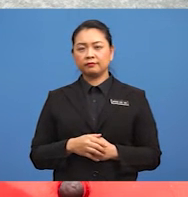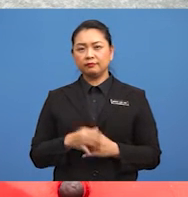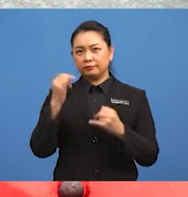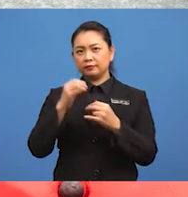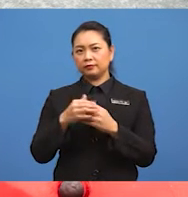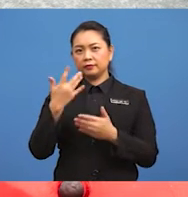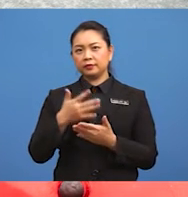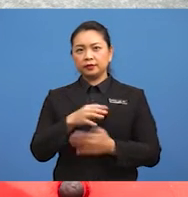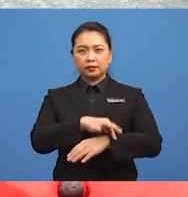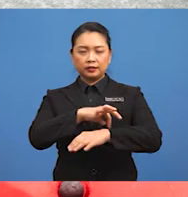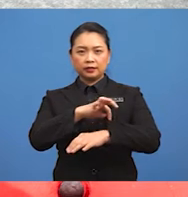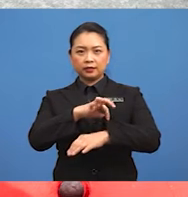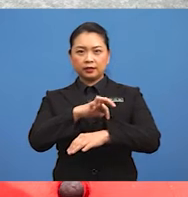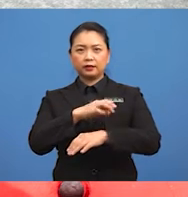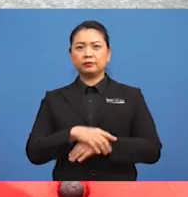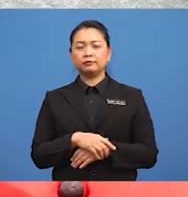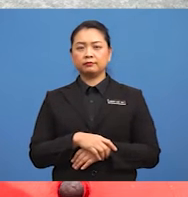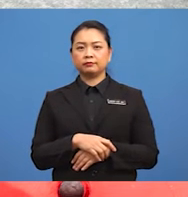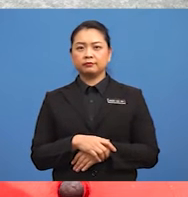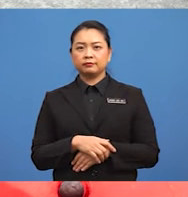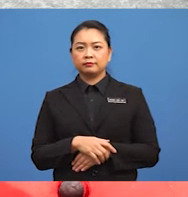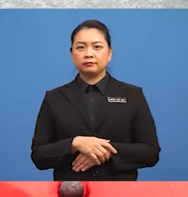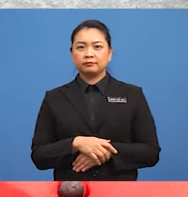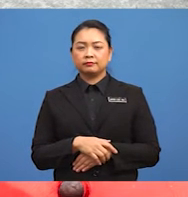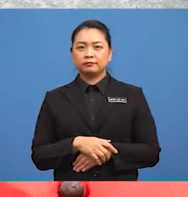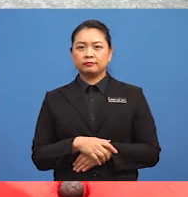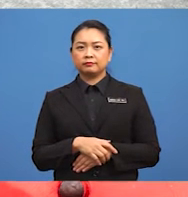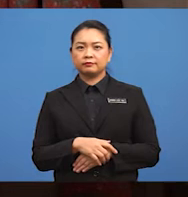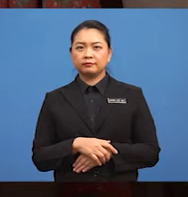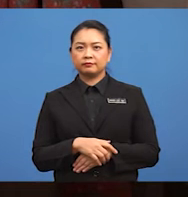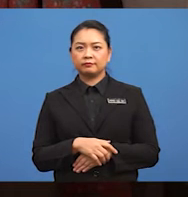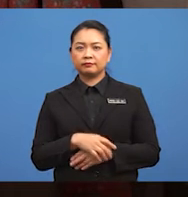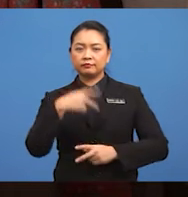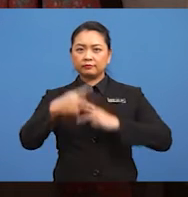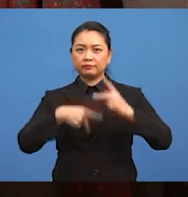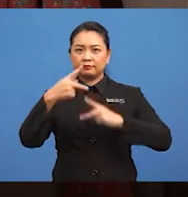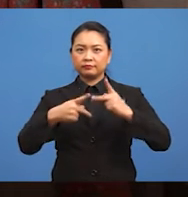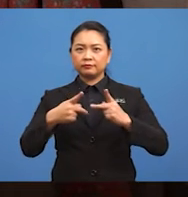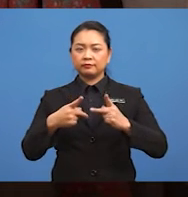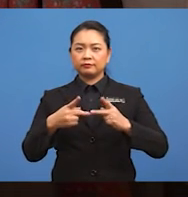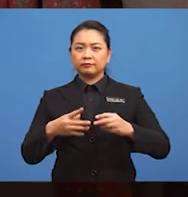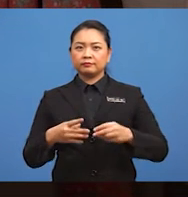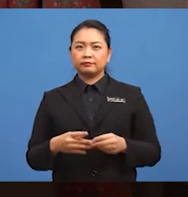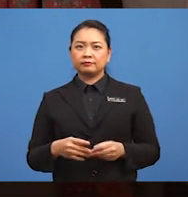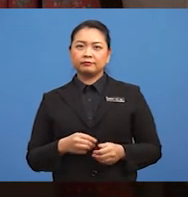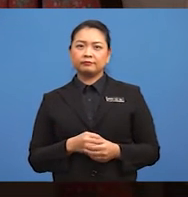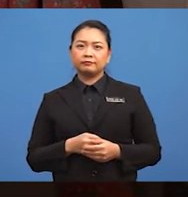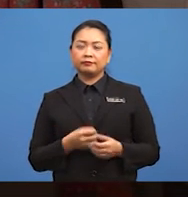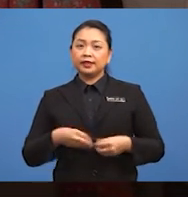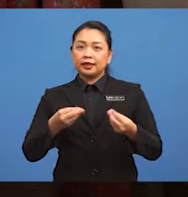leher, lengan dan akhir sekali kelepek melengkung. Proses